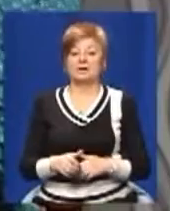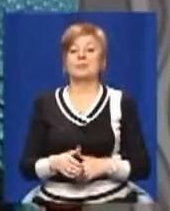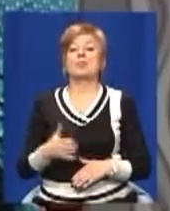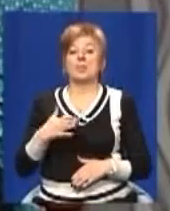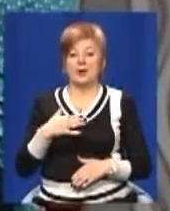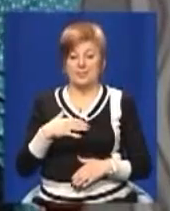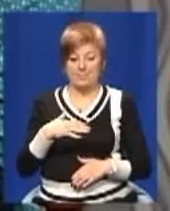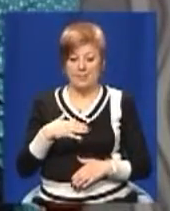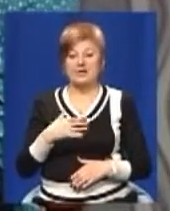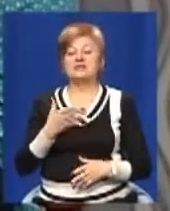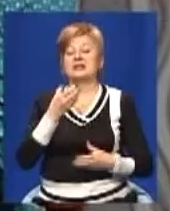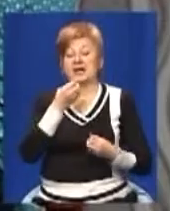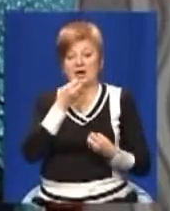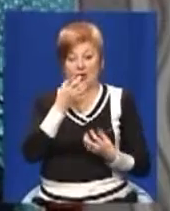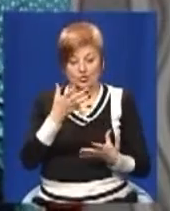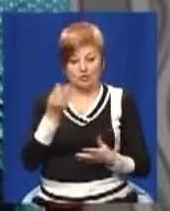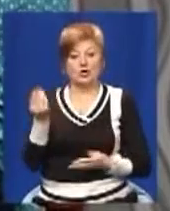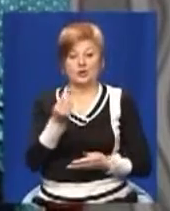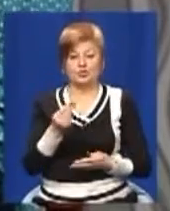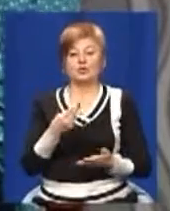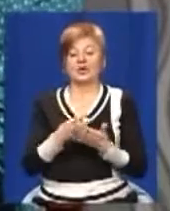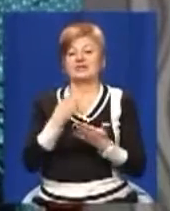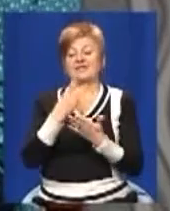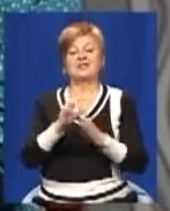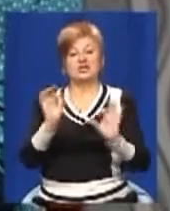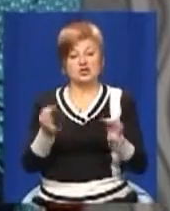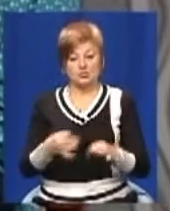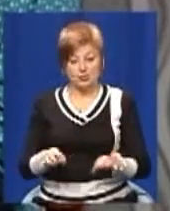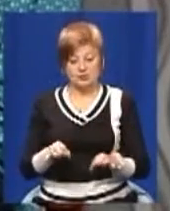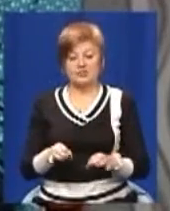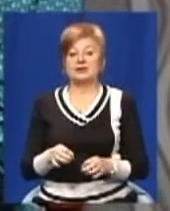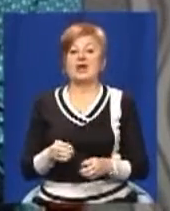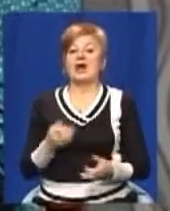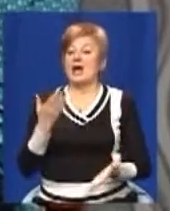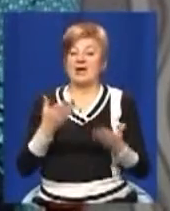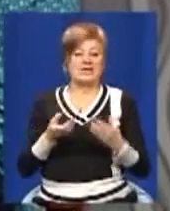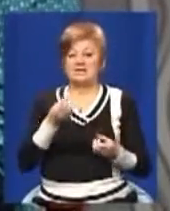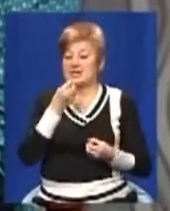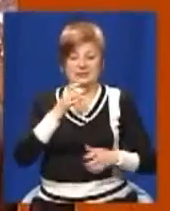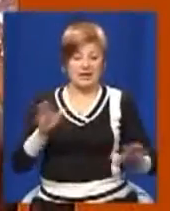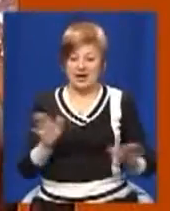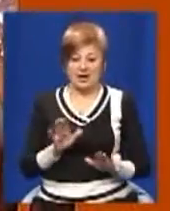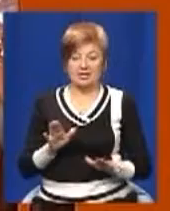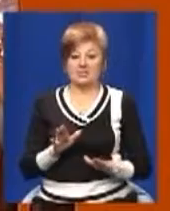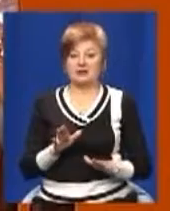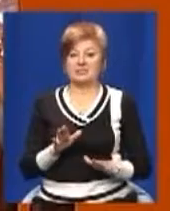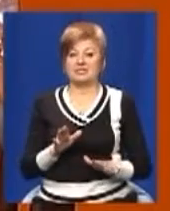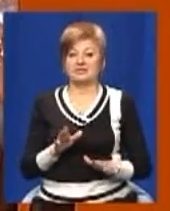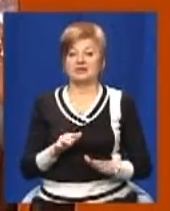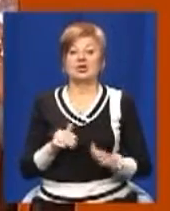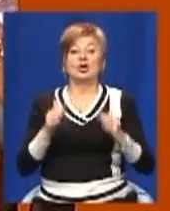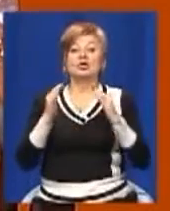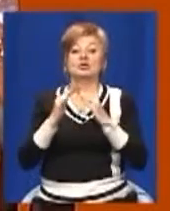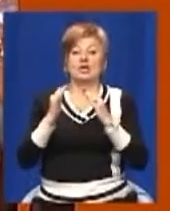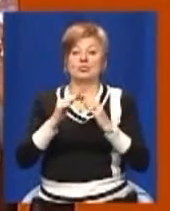ми відносимо, якщо це гарний малюнок, то це вид мистецтва і дуже такий шикарний вид мистецтва. А якщо щось погане? На українських будинках це